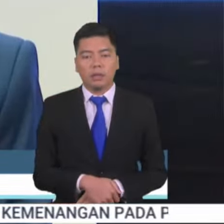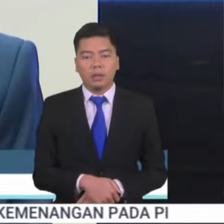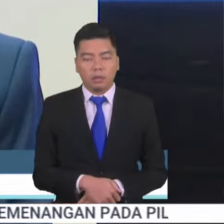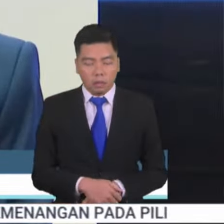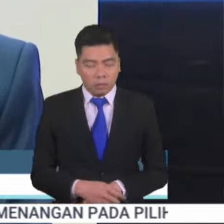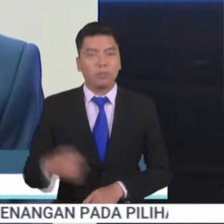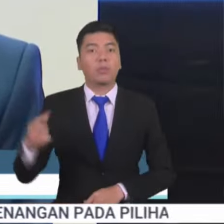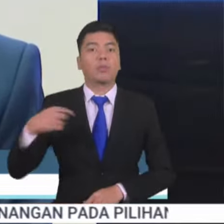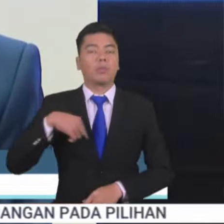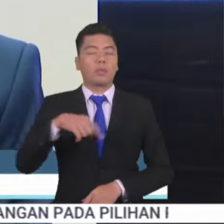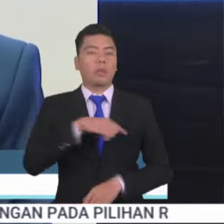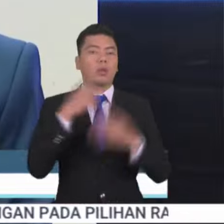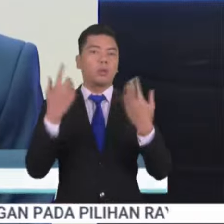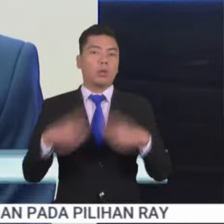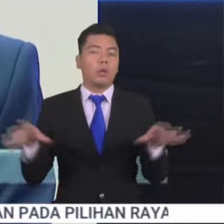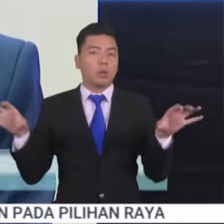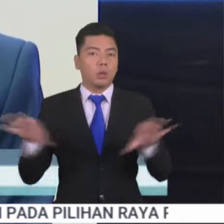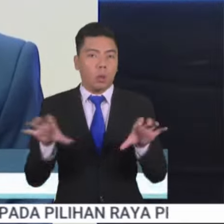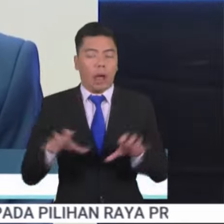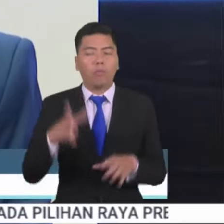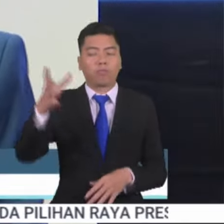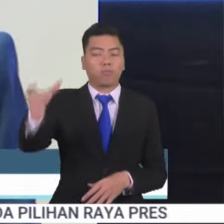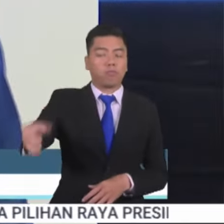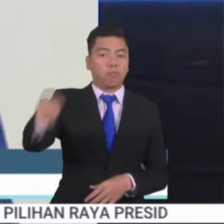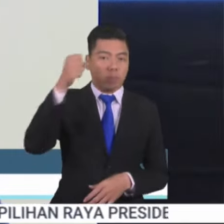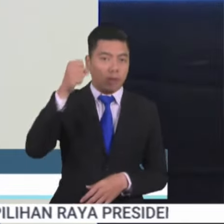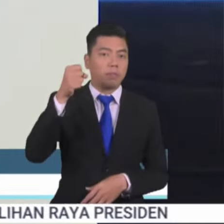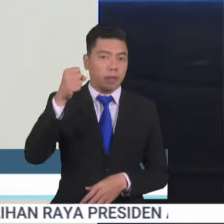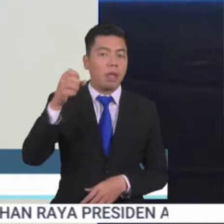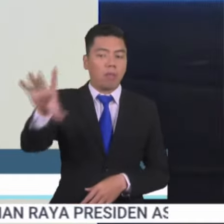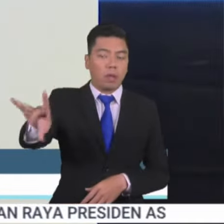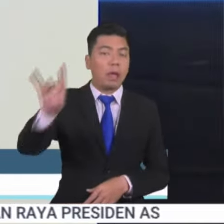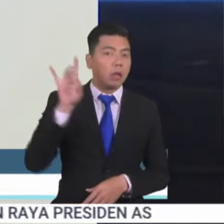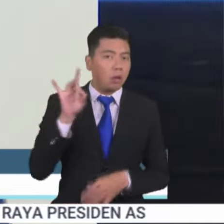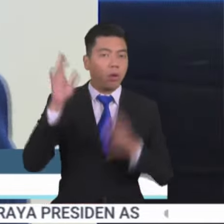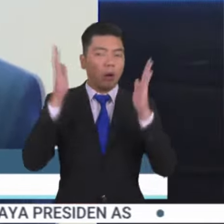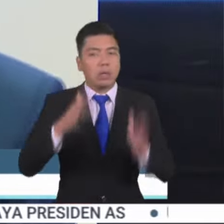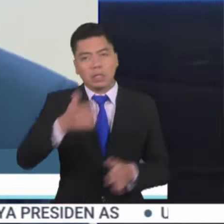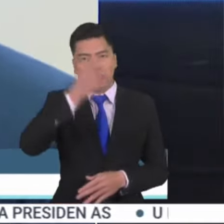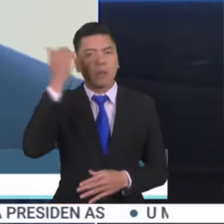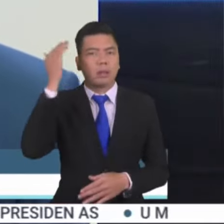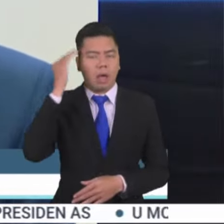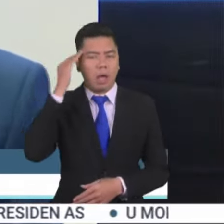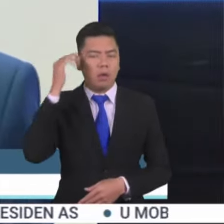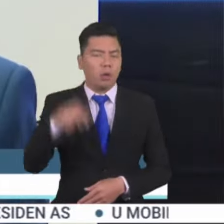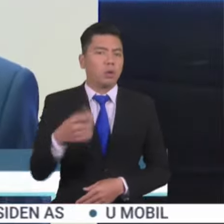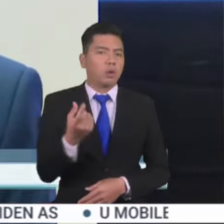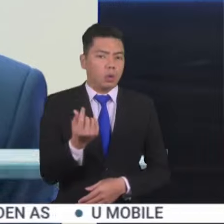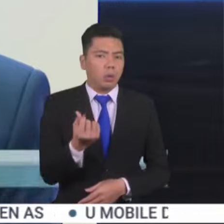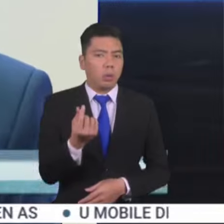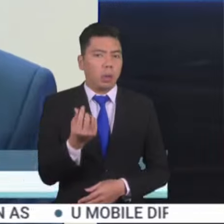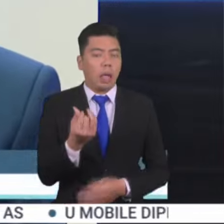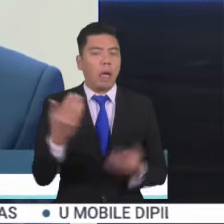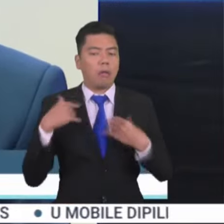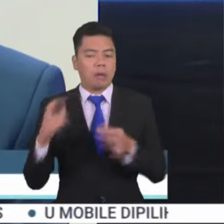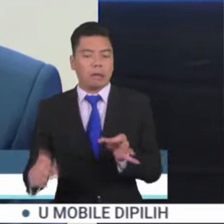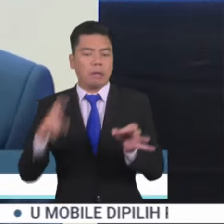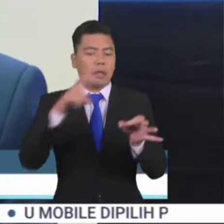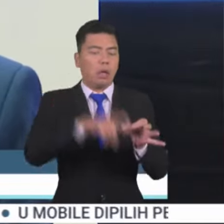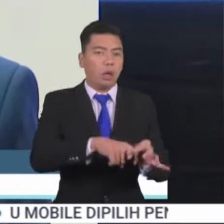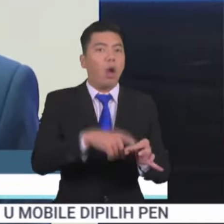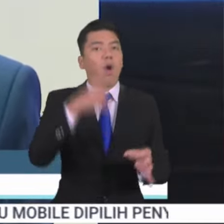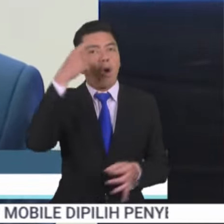Kita juga telah membuat pelantikan sebab kita tahu bahawa harga ini juga terkait dengan aspek penawaran